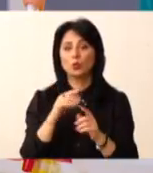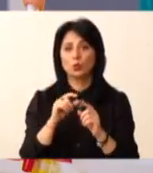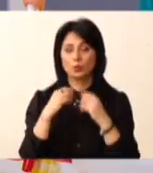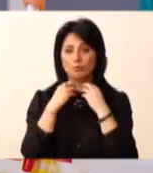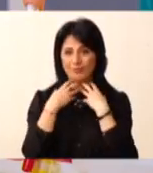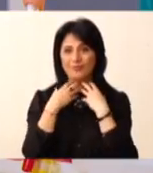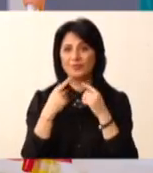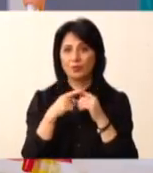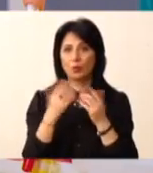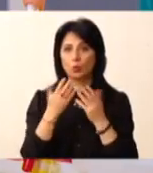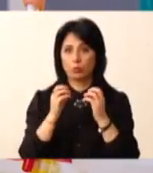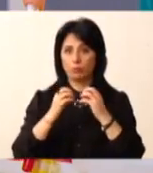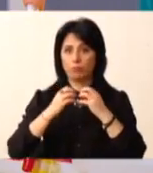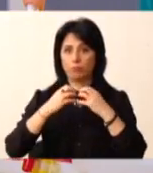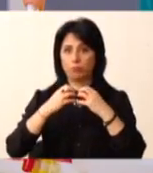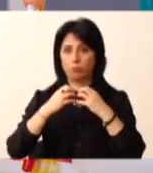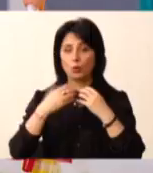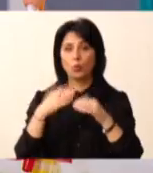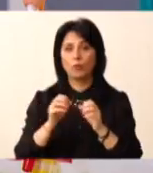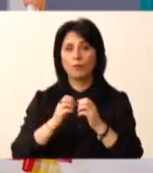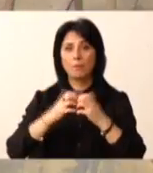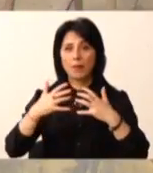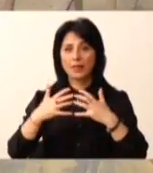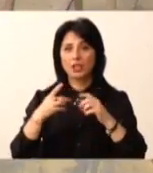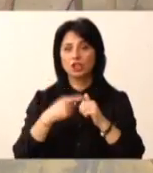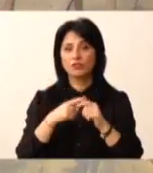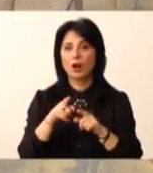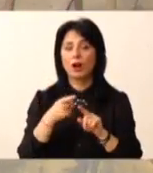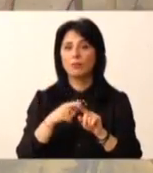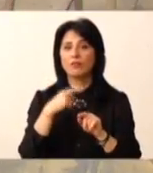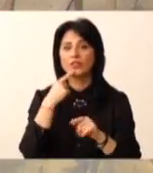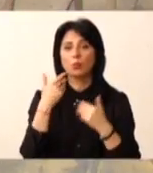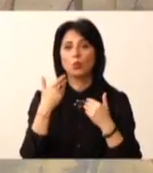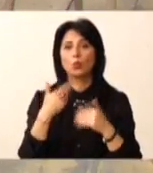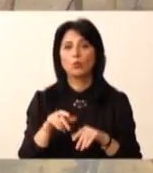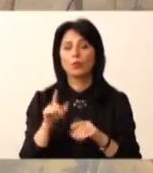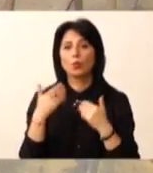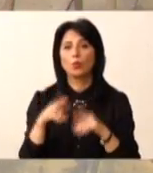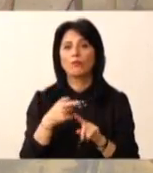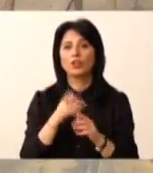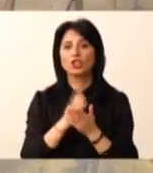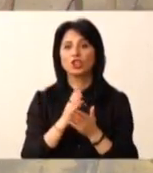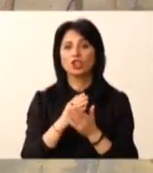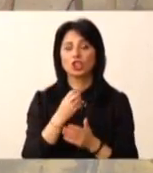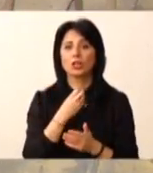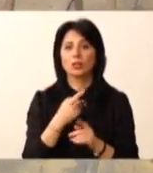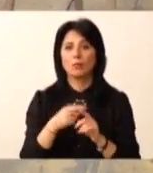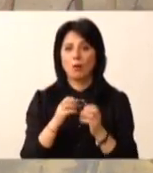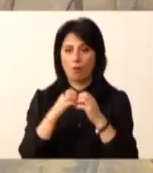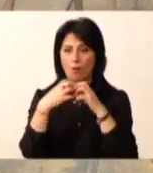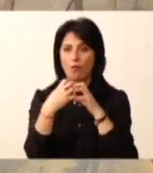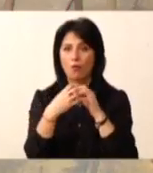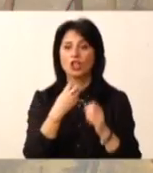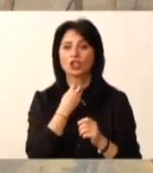ფარისებრი ჯირკვალი იზრდება ამ ზომაზე მეტი ხდება მოცულობით, ამ შემთხვევაში საუბრობთ, ვამბობთ, რომ ეს არის ჩიყვი.